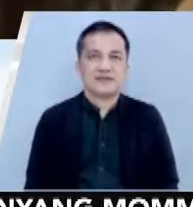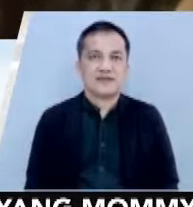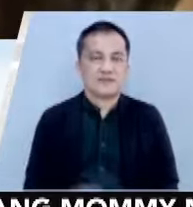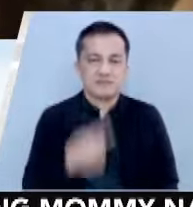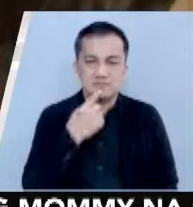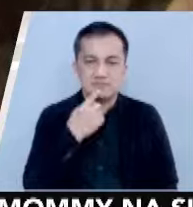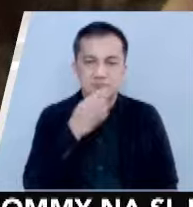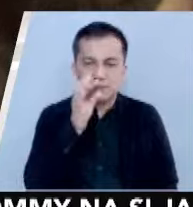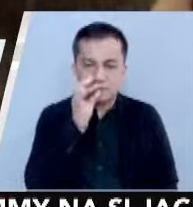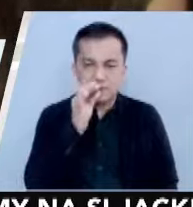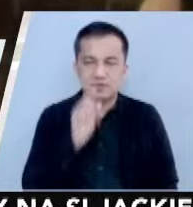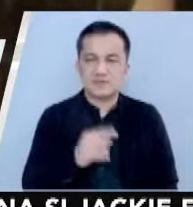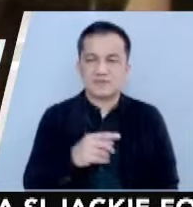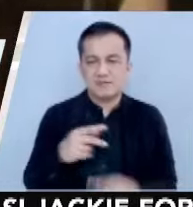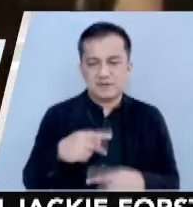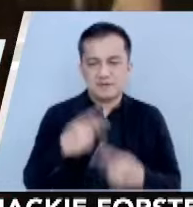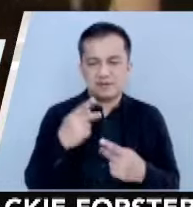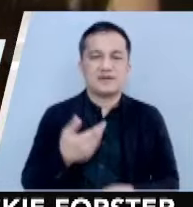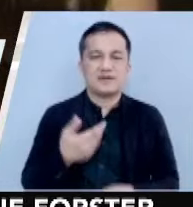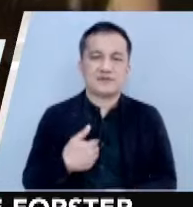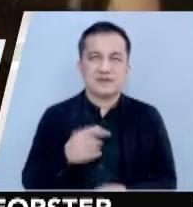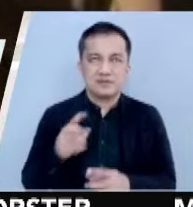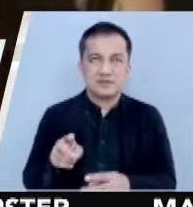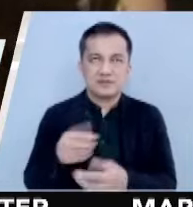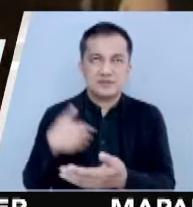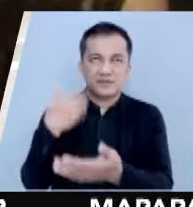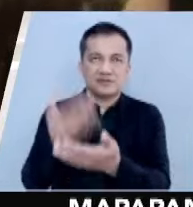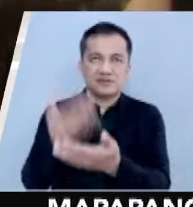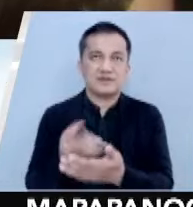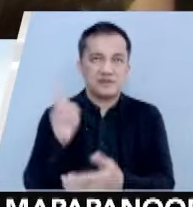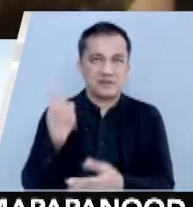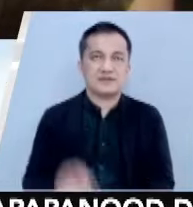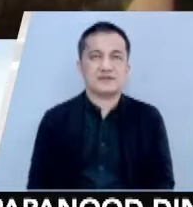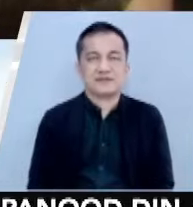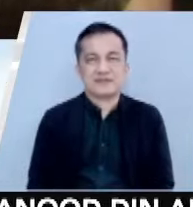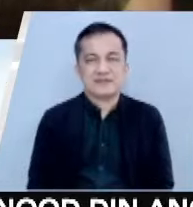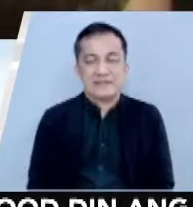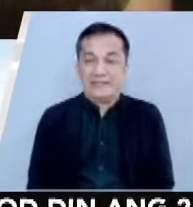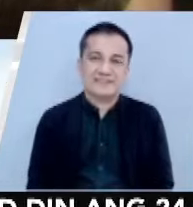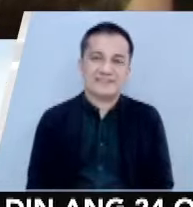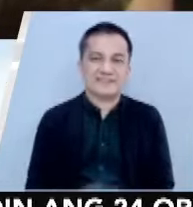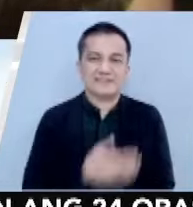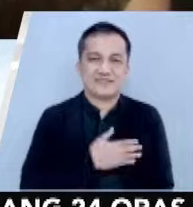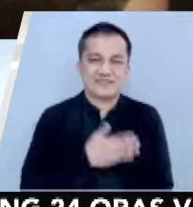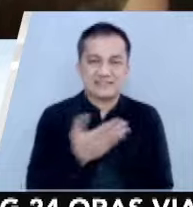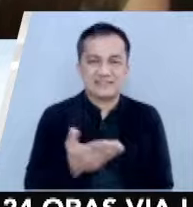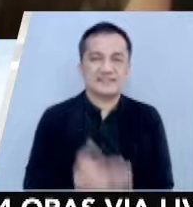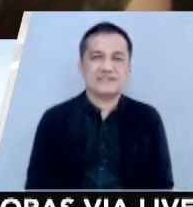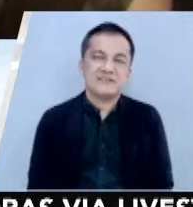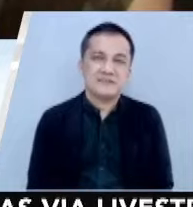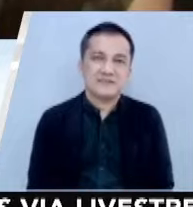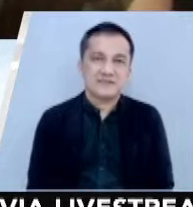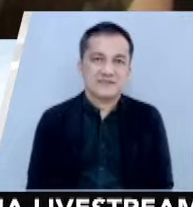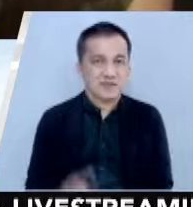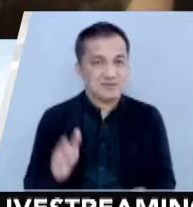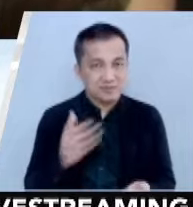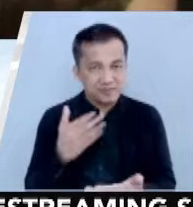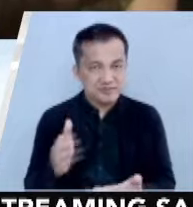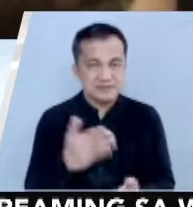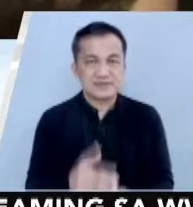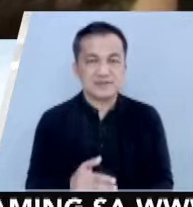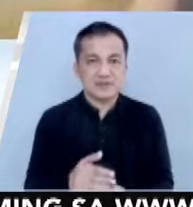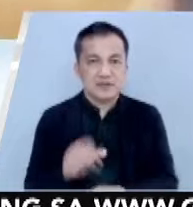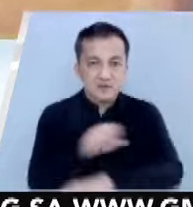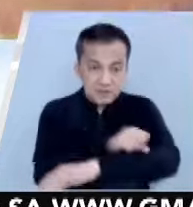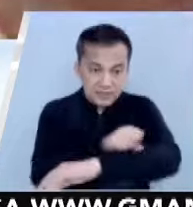talagang proud na ako kasi the fact na nakarating siya doon and yung kanyang willingness na mag-perform. Diba, on stage in front of